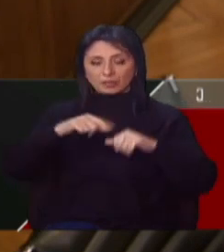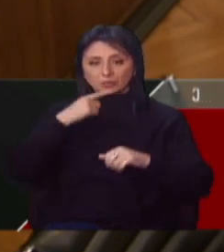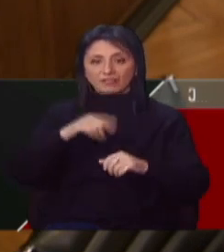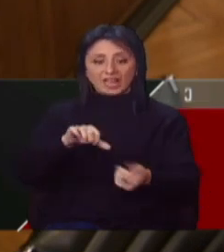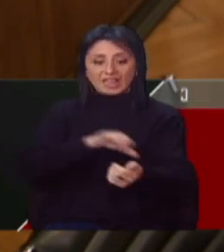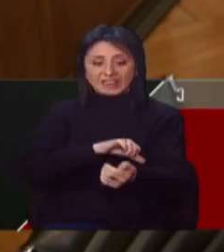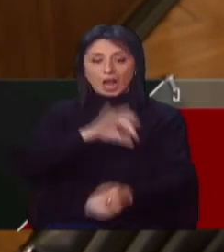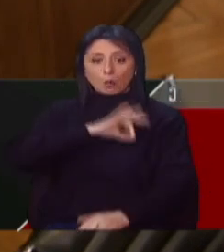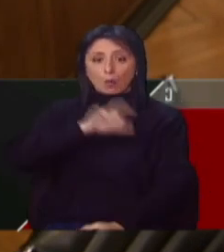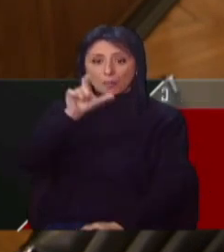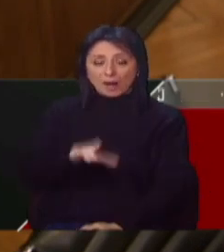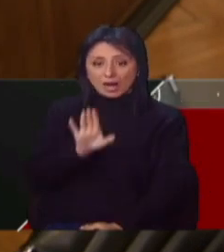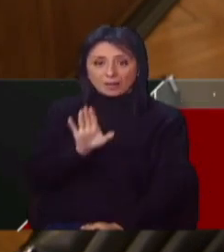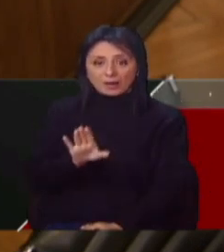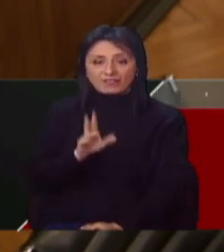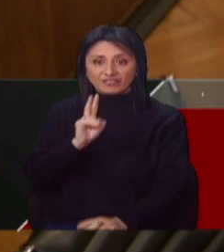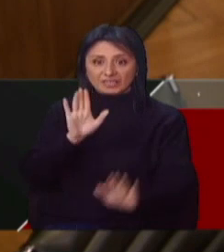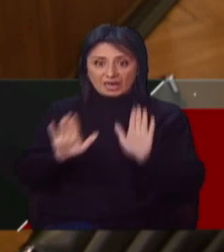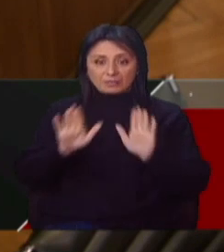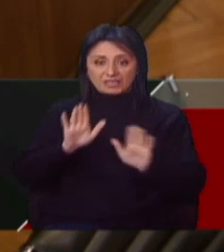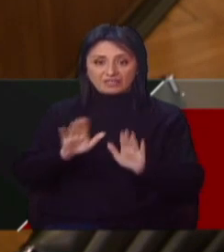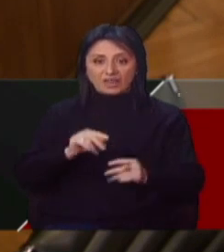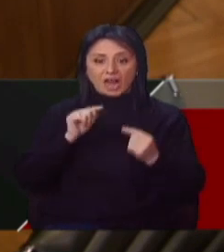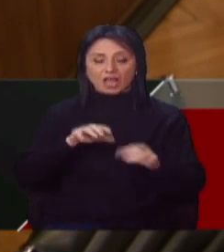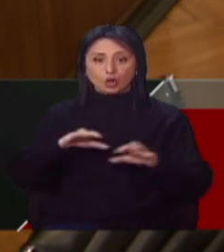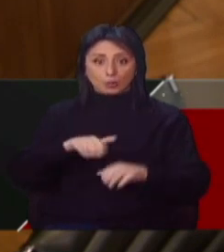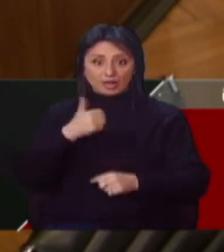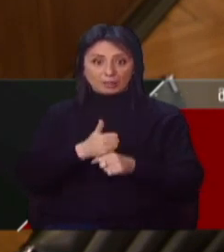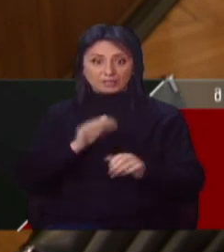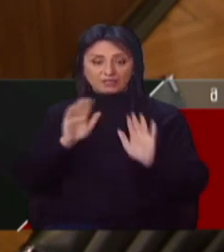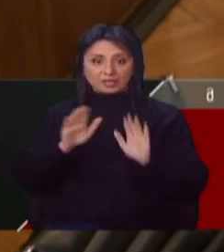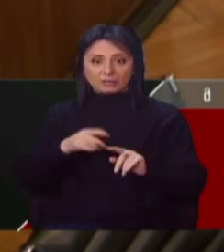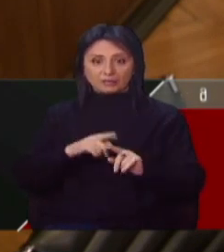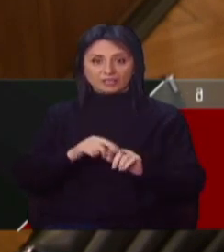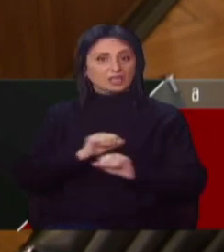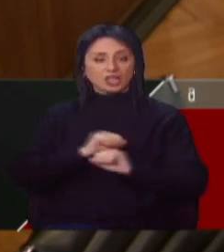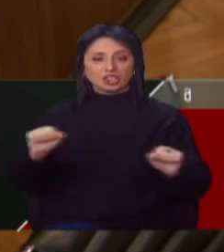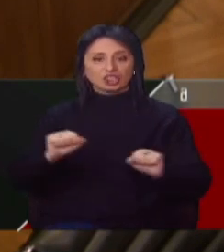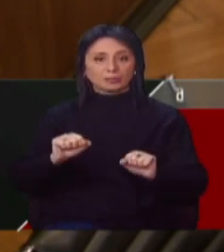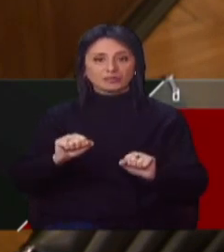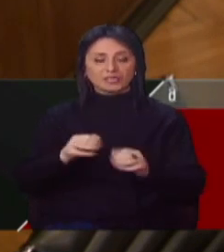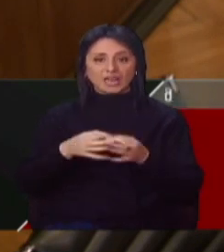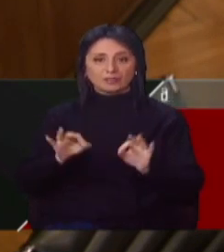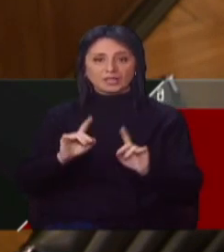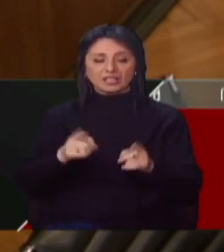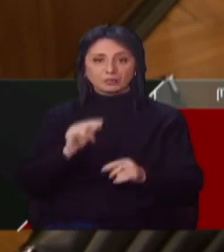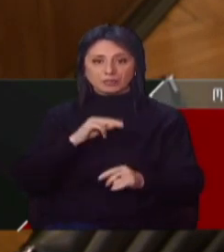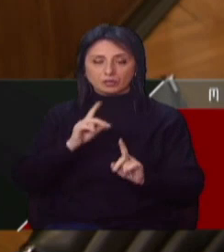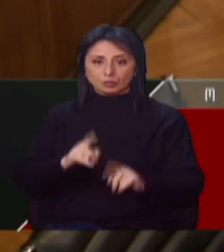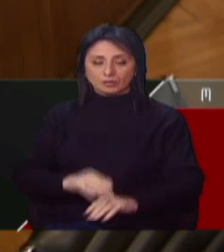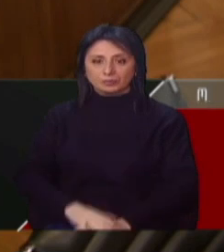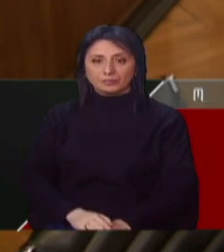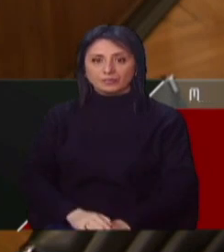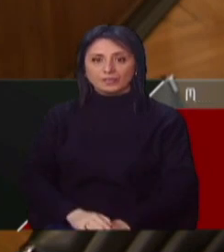რომ ნარკო მომხმარებელი, რომელიც არის ანტიკორუფციული ბიუროს ხელმძღვანელი, არ შეიძლება გათავისუფლდეს დაკავებული თანამდებობით.